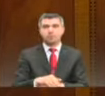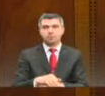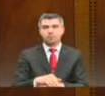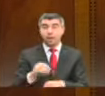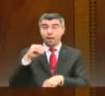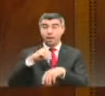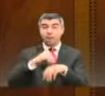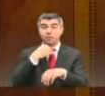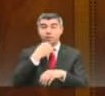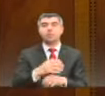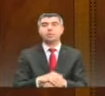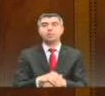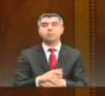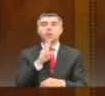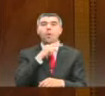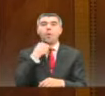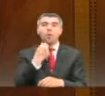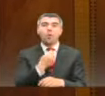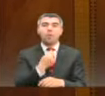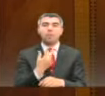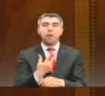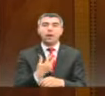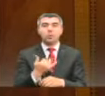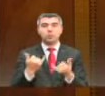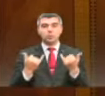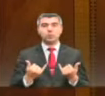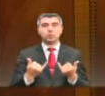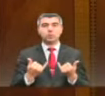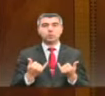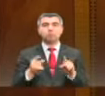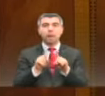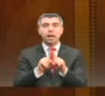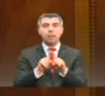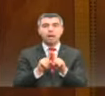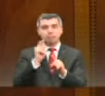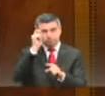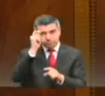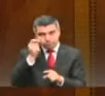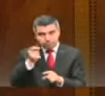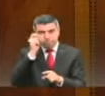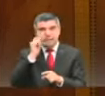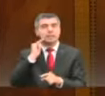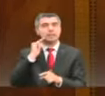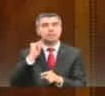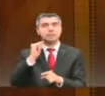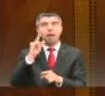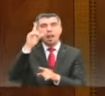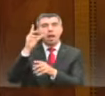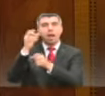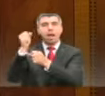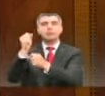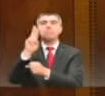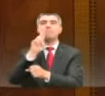المناسبة تتقدم الحكومة بتحية تقدير وإكبار لجلالة الملك محمد السادس نصره